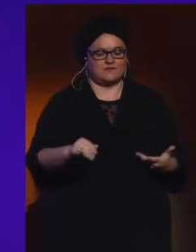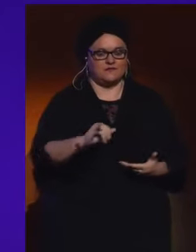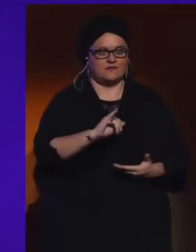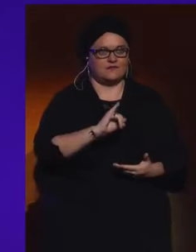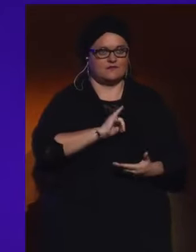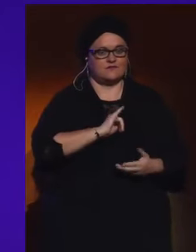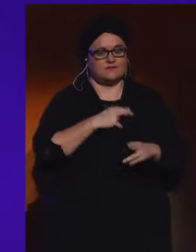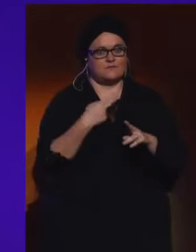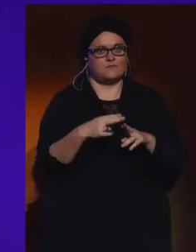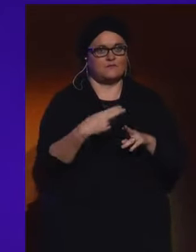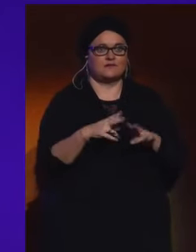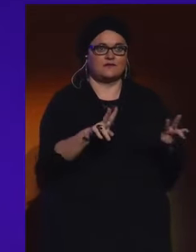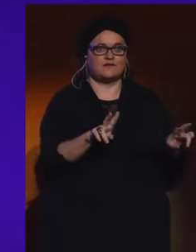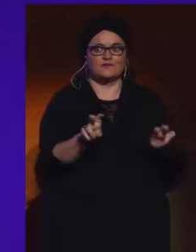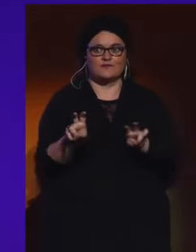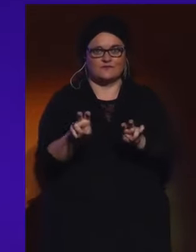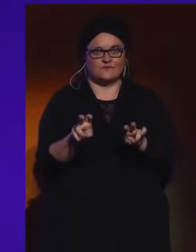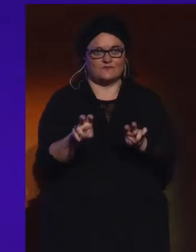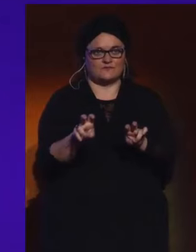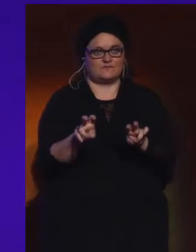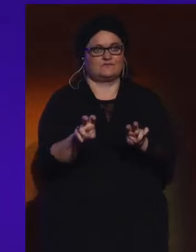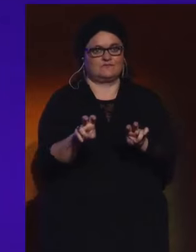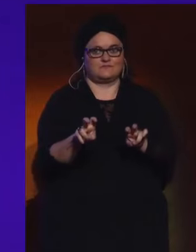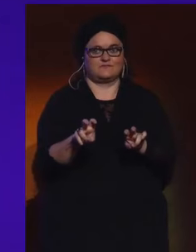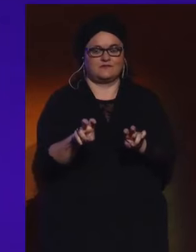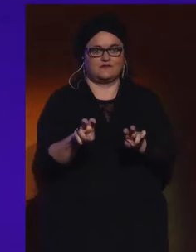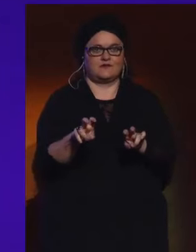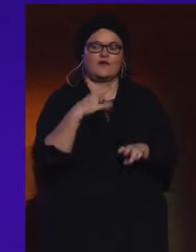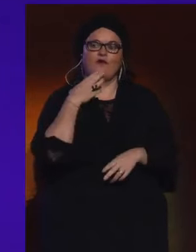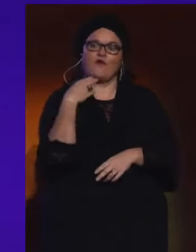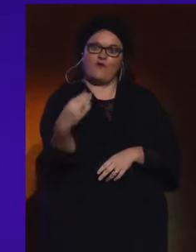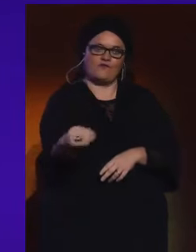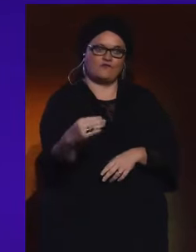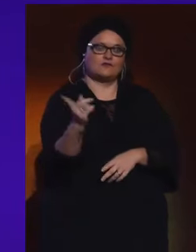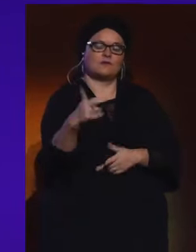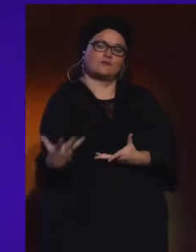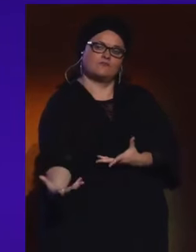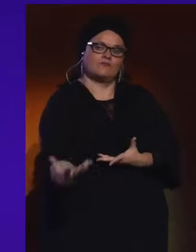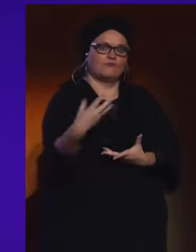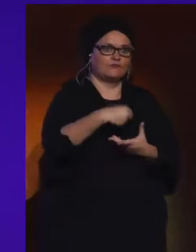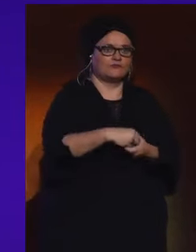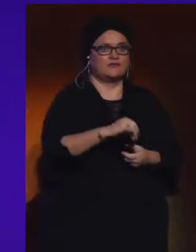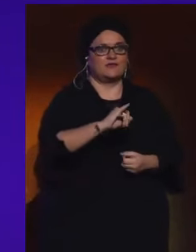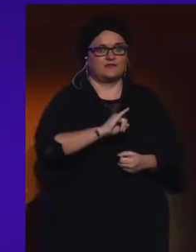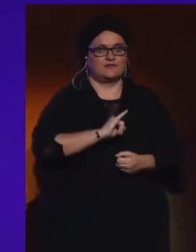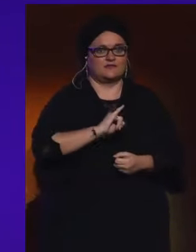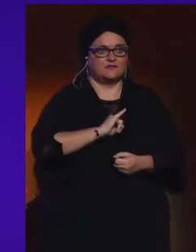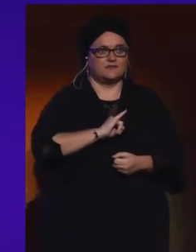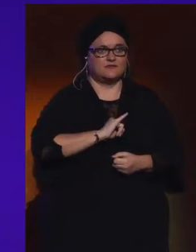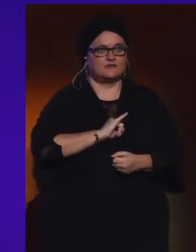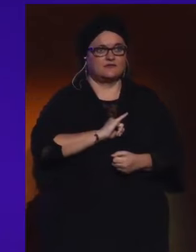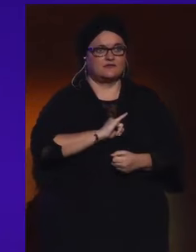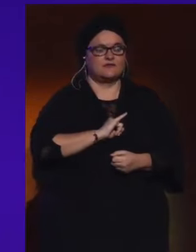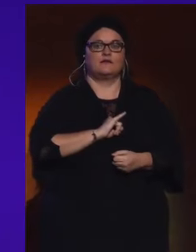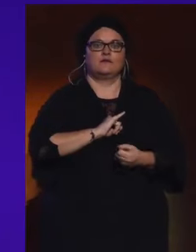identitate politiko berrietan politizatzen ari diren gazteak, identitate edo